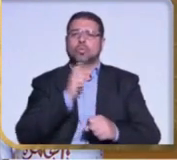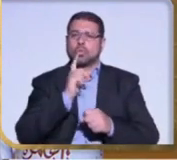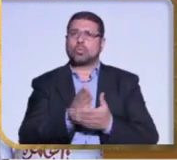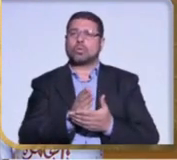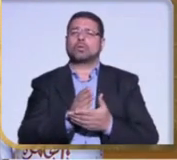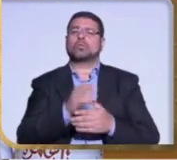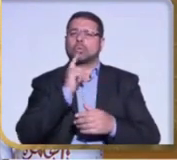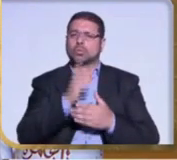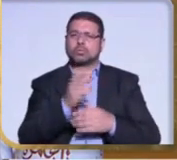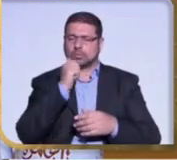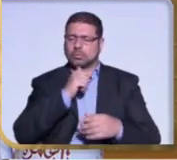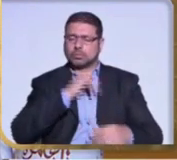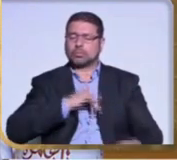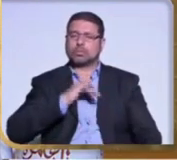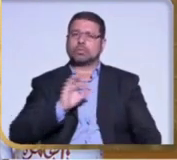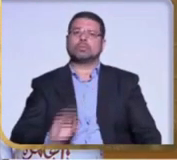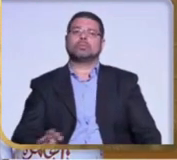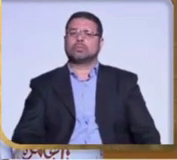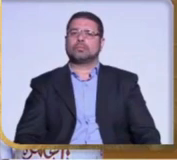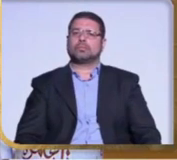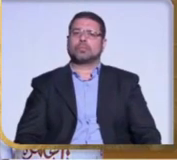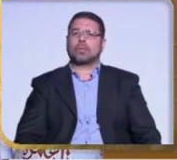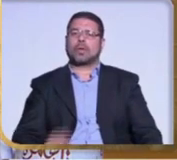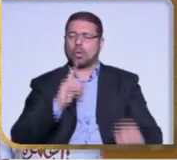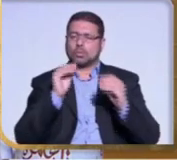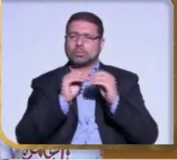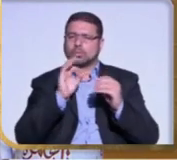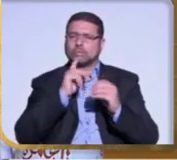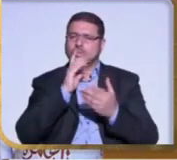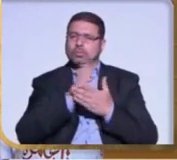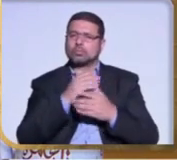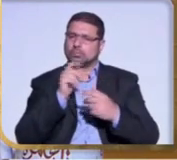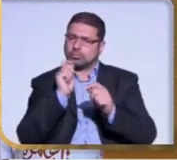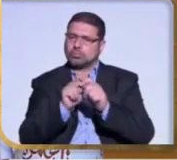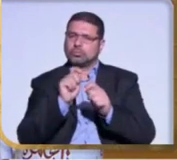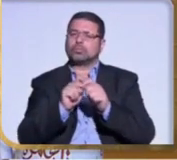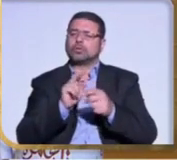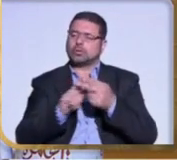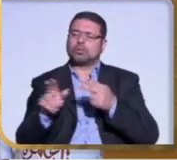بالحق وتواصوا بالصبر. فمن التواصي بالحق إن أنا أنصح حضرتك بالصلح